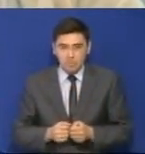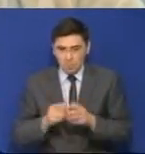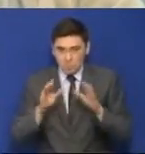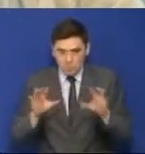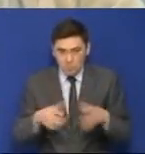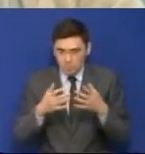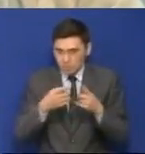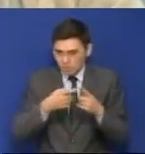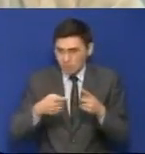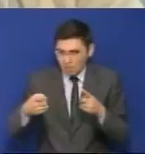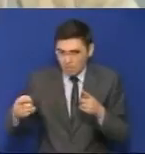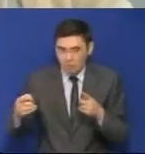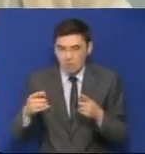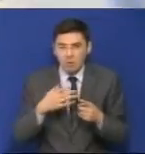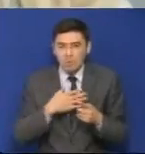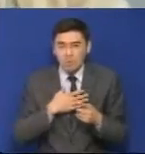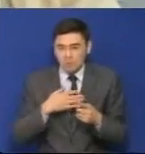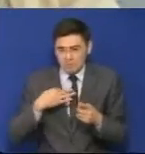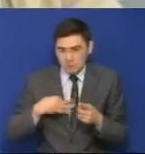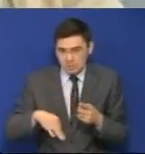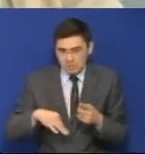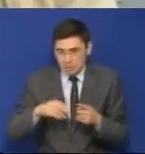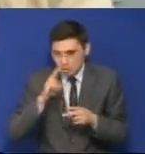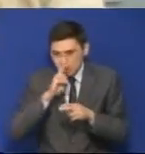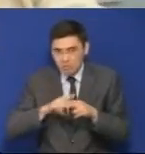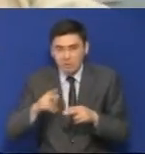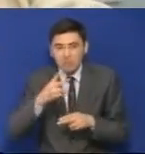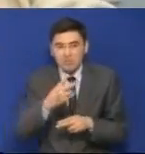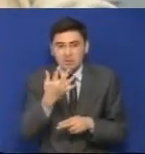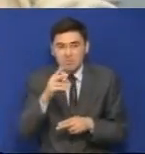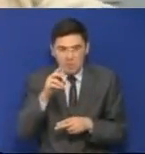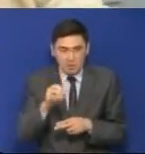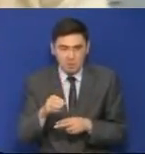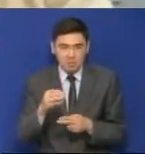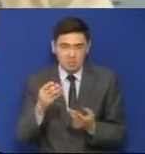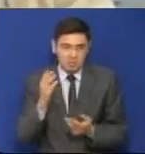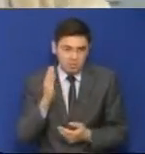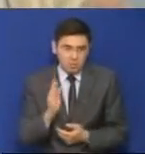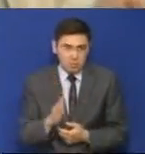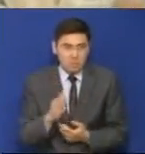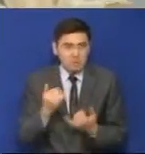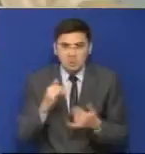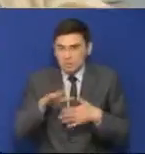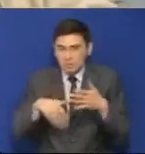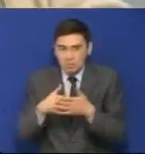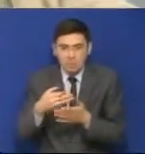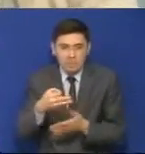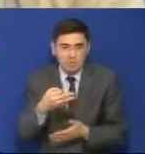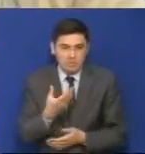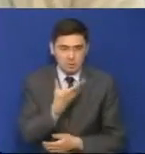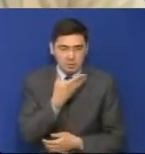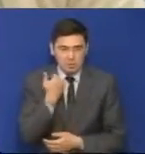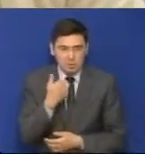Оқиға тым созылып кетті. Таяуда ұлымның жоғалғанына 25 жыл болады. Күш құрылымдарынан бүгінде мардымды жауап жоқ. Осы жылдар